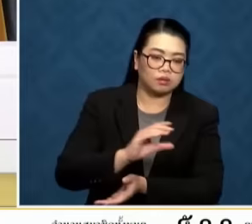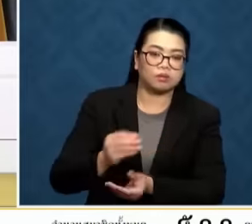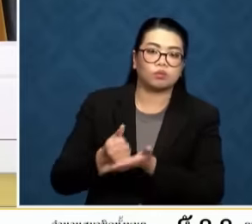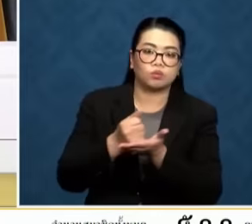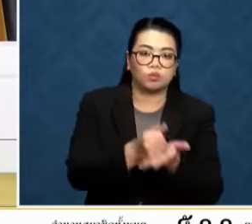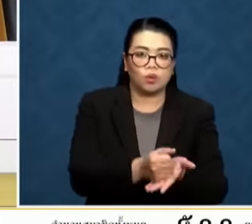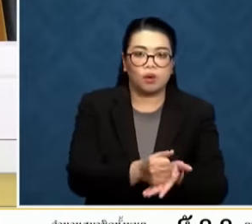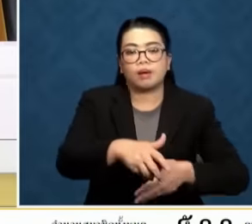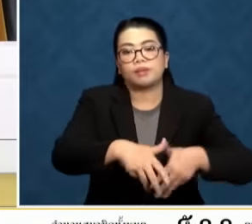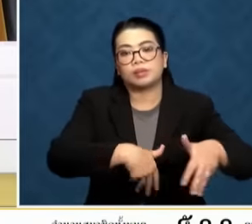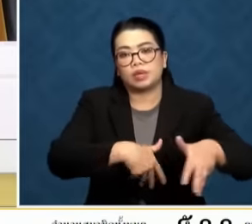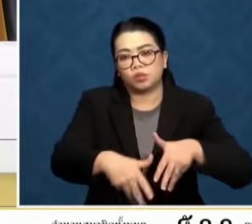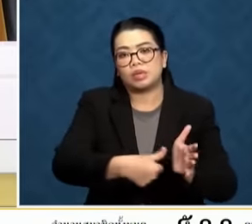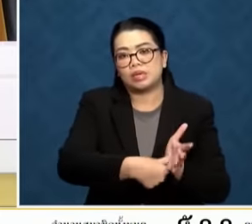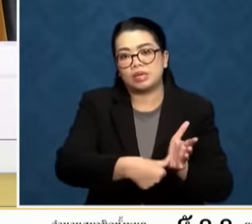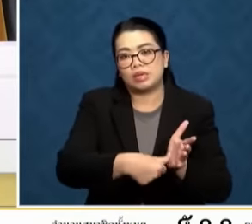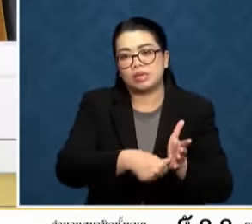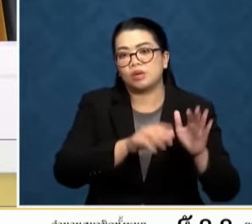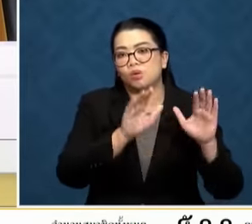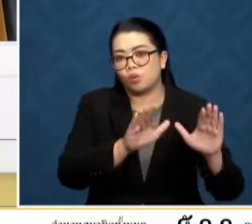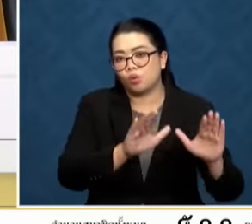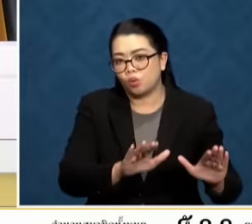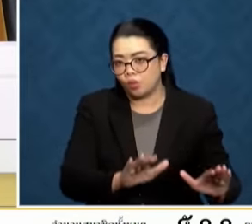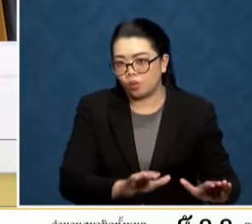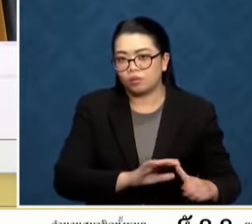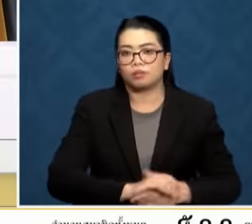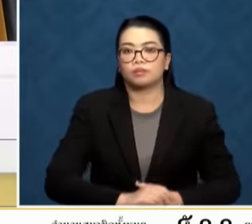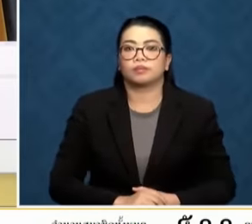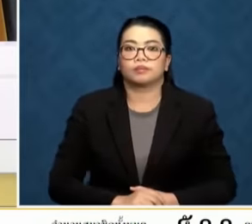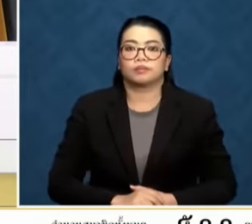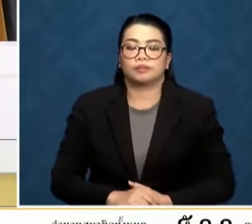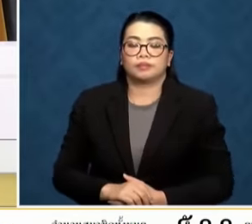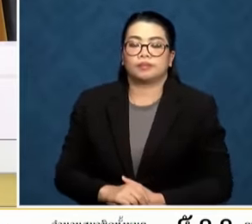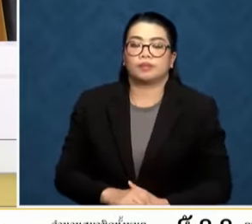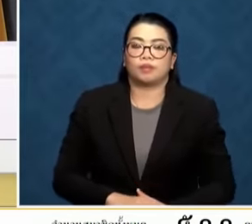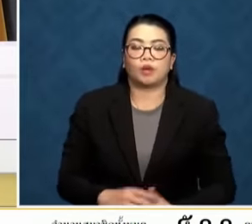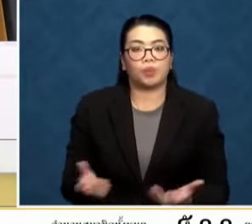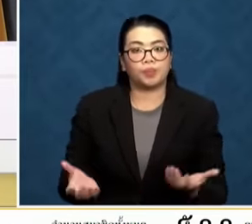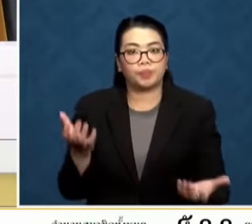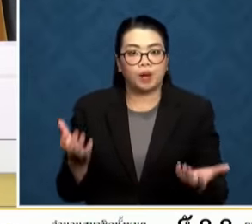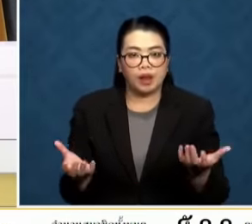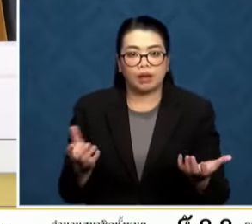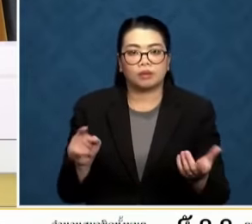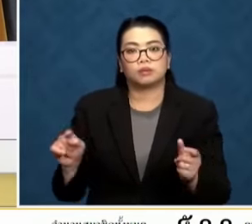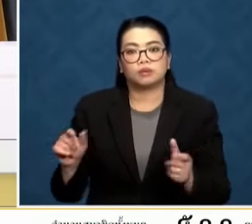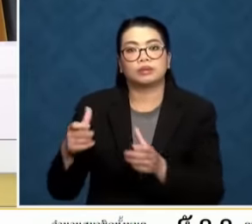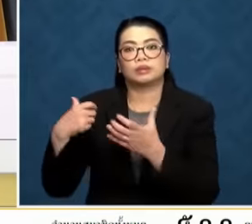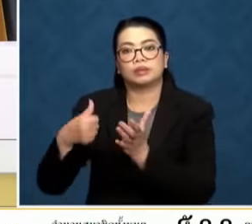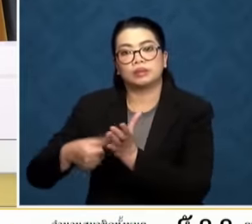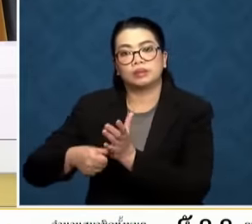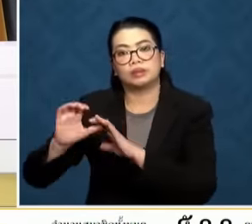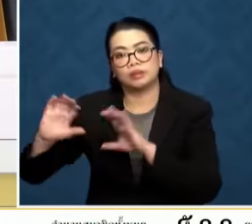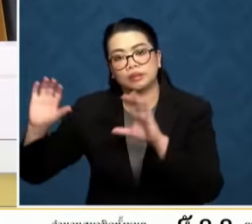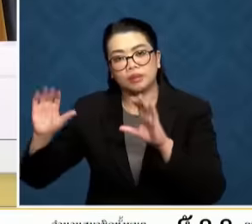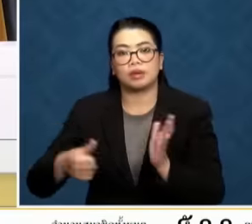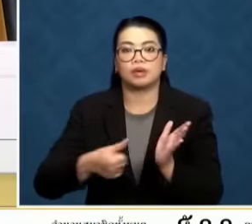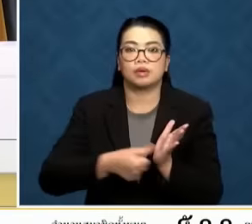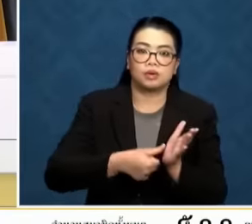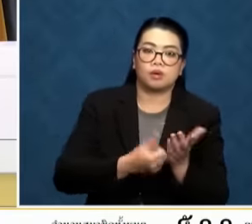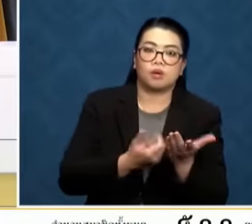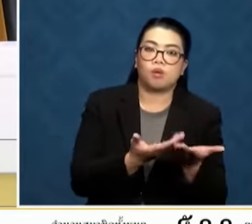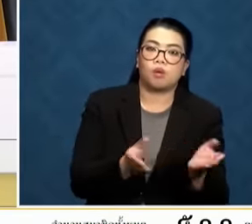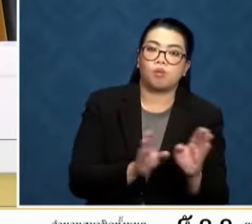เดือดร้อนของประชาชนในส่วนของหนี้ครัวเรือนต้อง Balance 2เสานี้ให้ได้นั่นคือสิ่งที่ควร